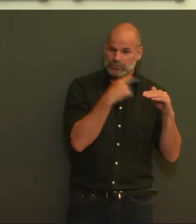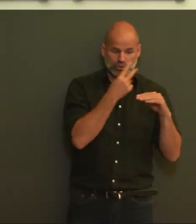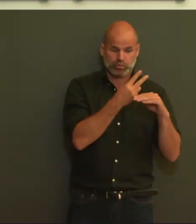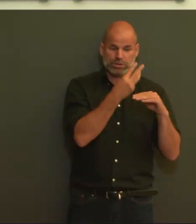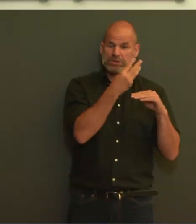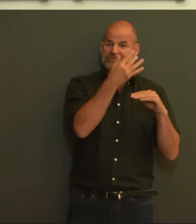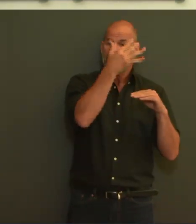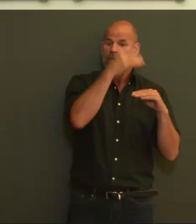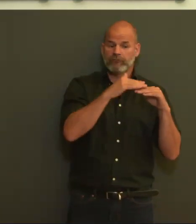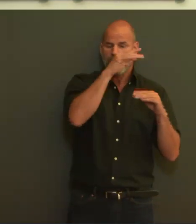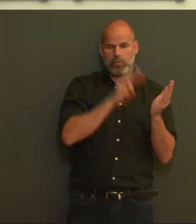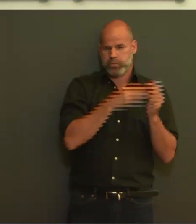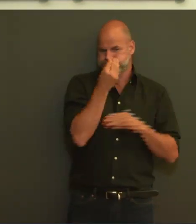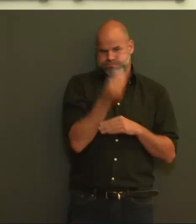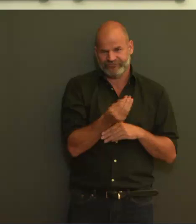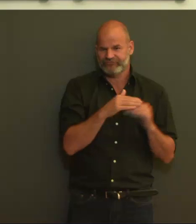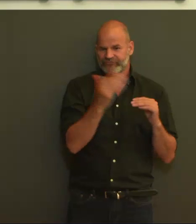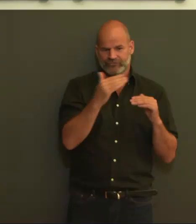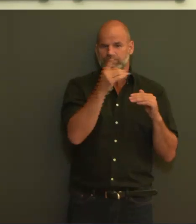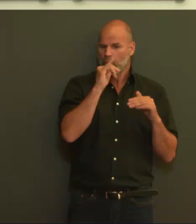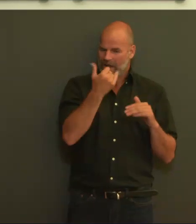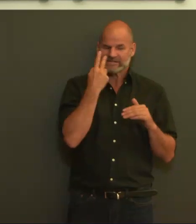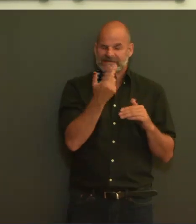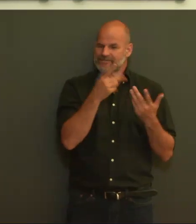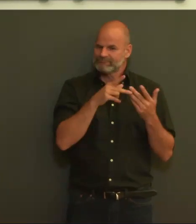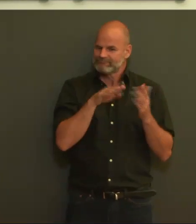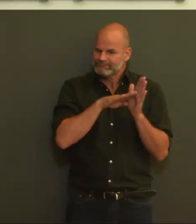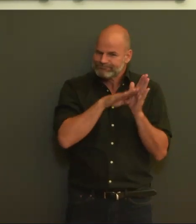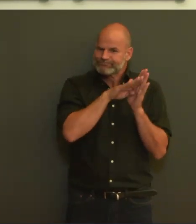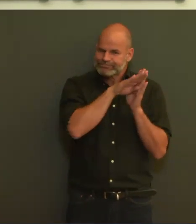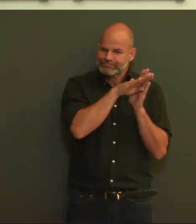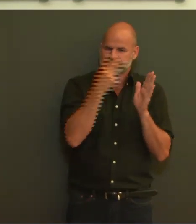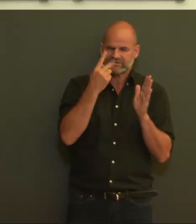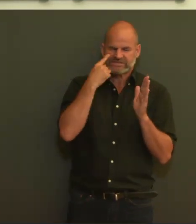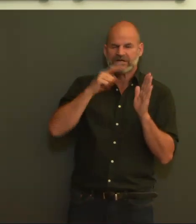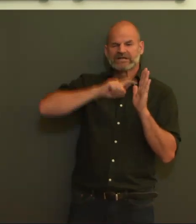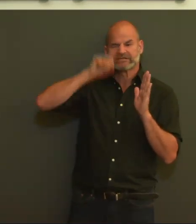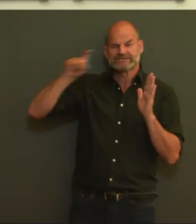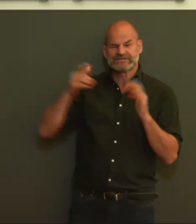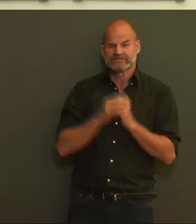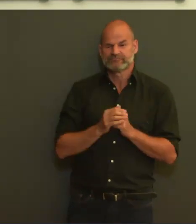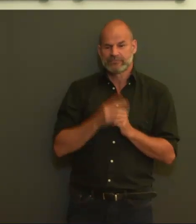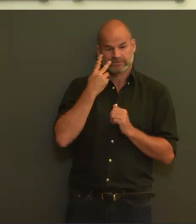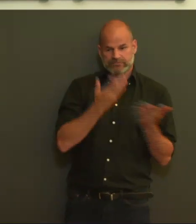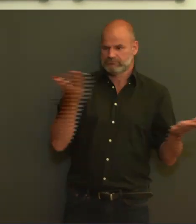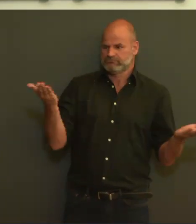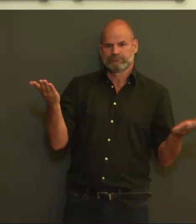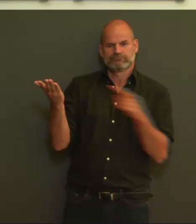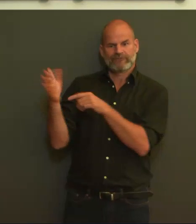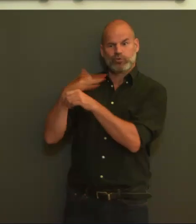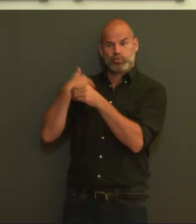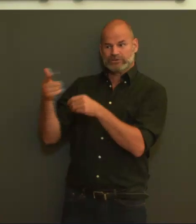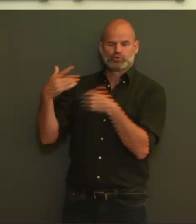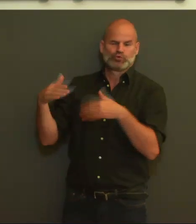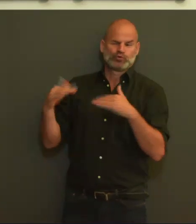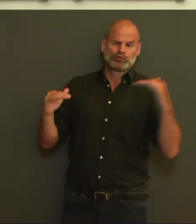het geleidelijk aan toe. Maar over het algemeen blijft het wel een stuk lager dan bij volwassenen. Ook het totaal